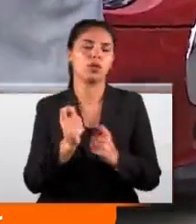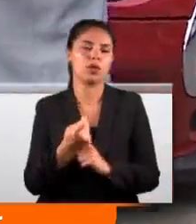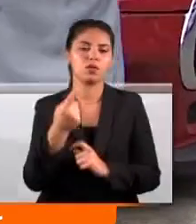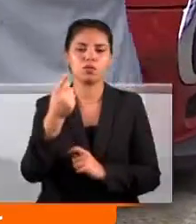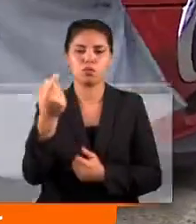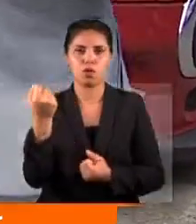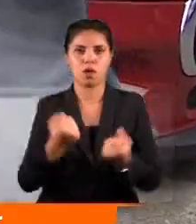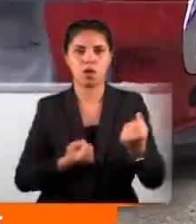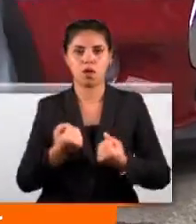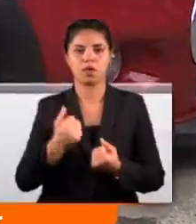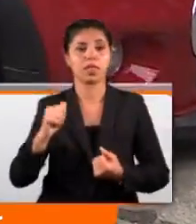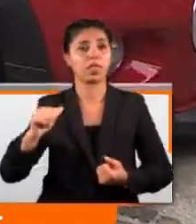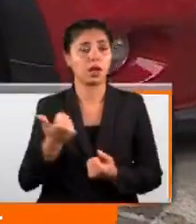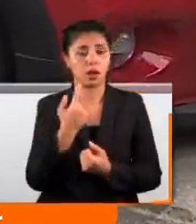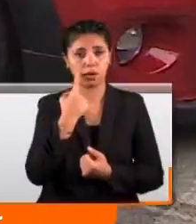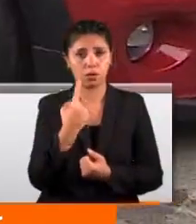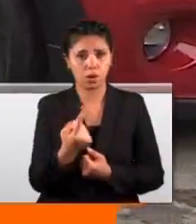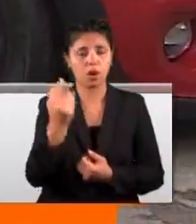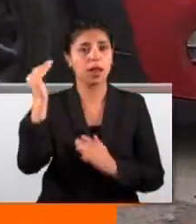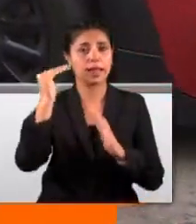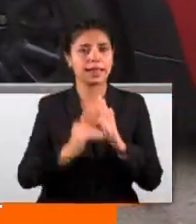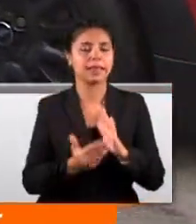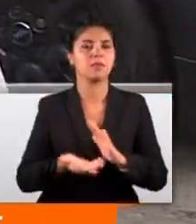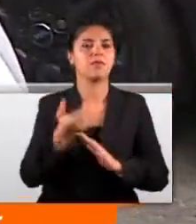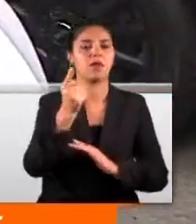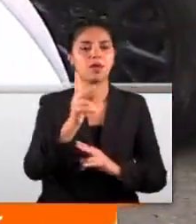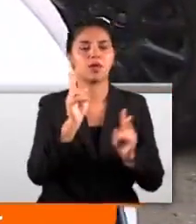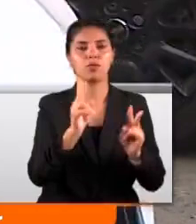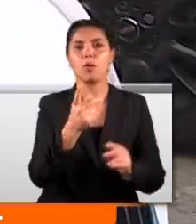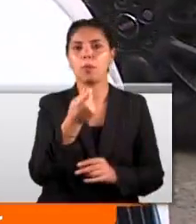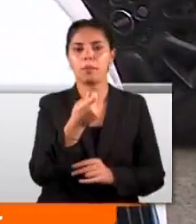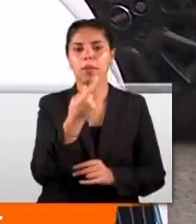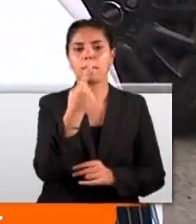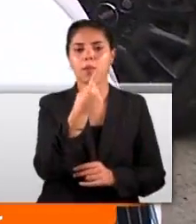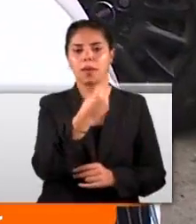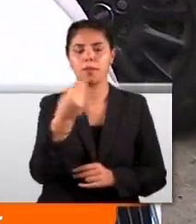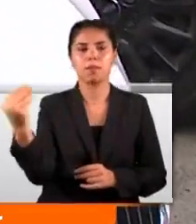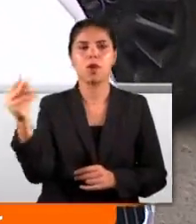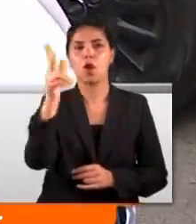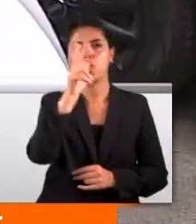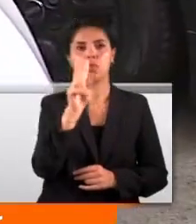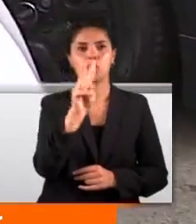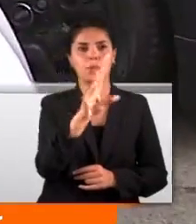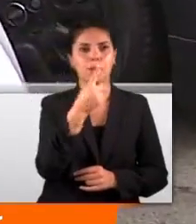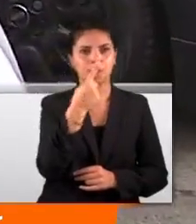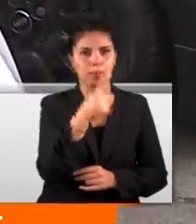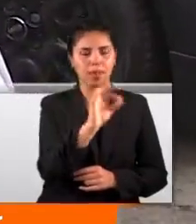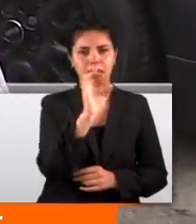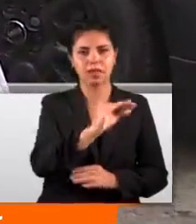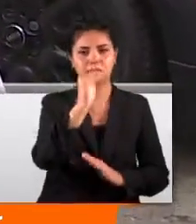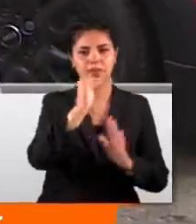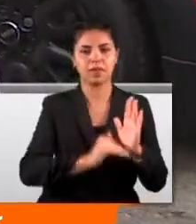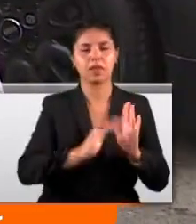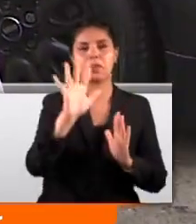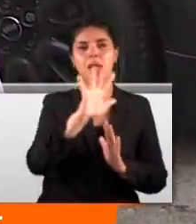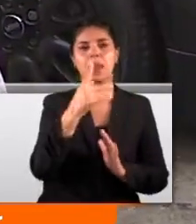Örneğin bu araç lüks segmentte ve indirim oranı daha fazla. Normalde fiyatı 1 milyon 325 bin lirayken fiyatı 50